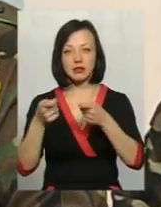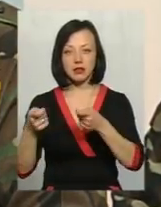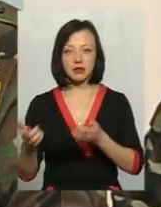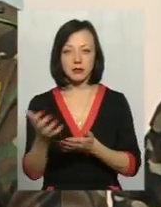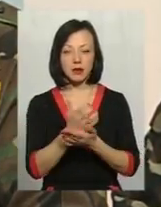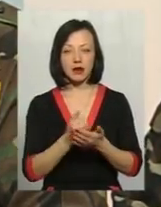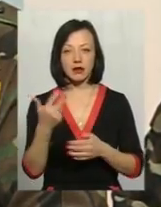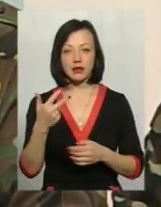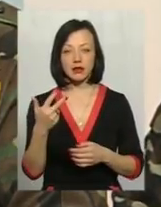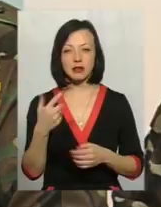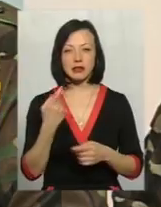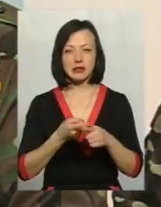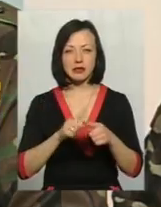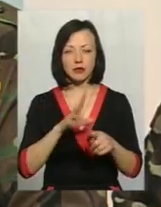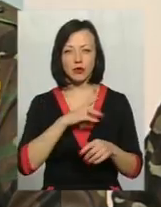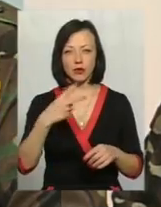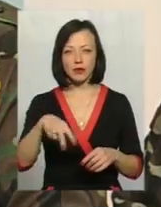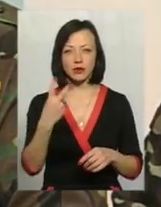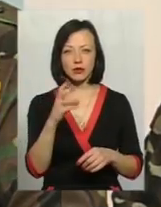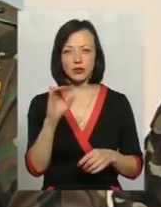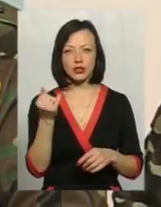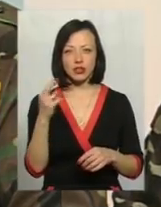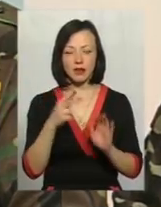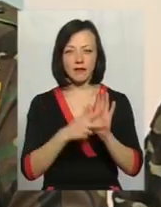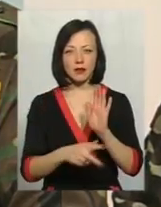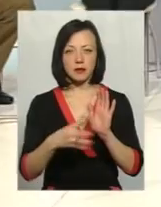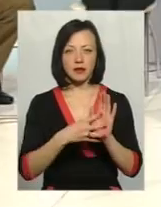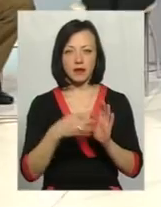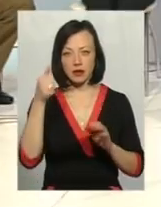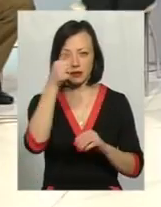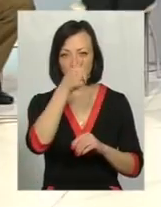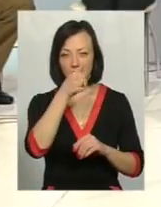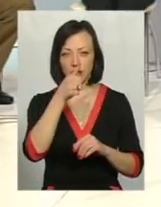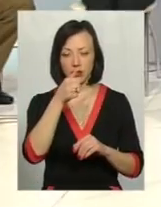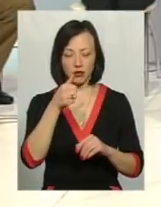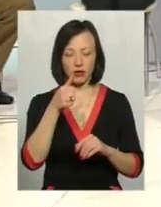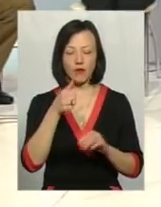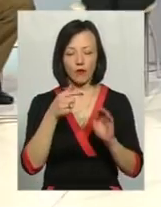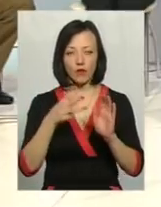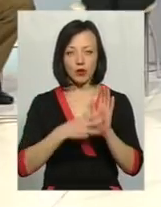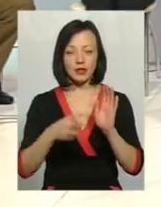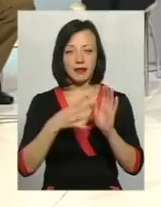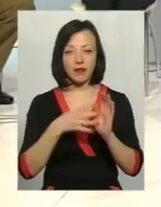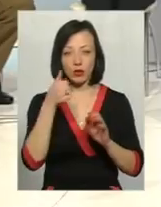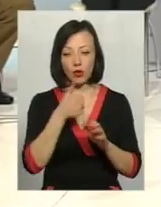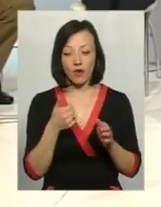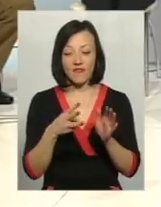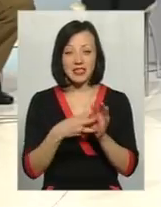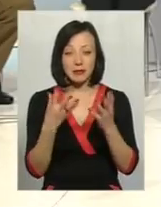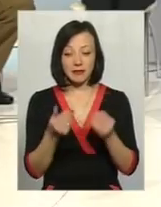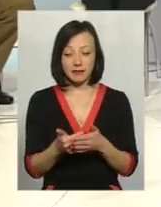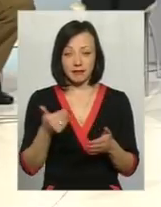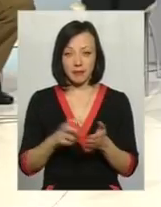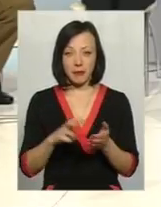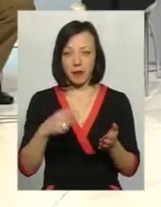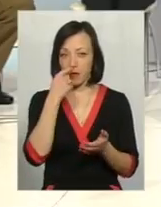було 22 січня 89-го року, 8 днів до виводу ми мали сход, ну, виходити, то ми, ну, попали